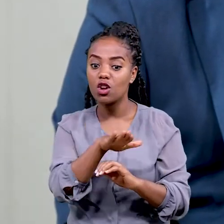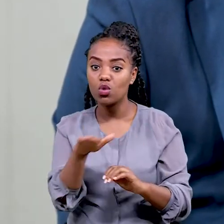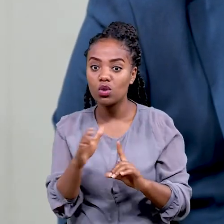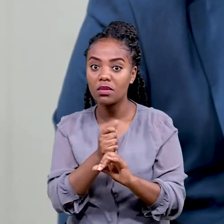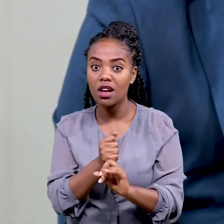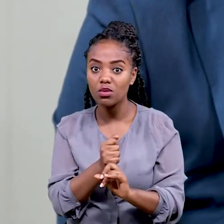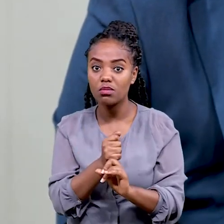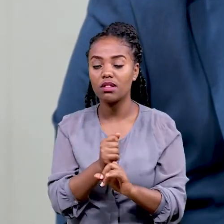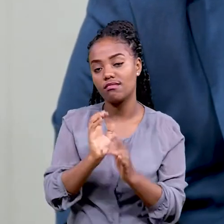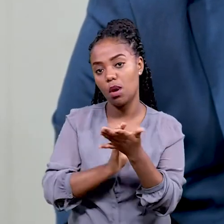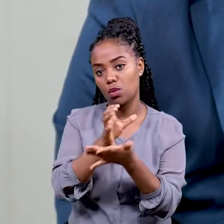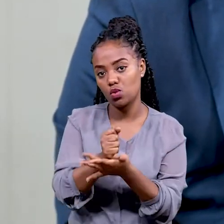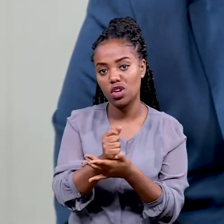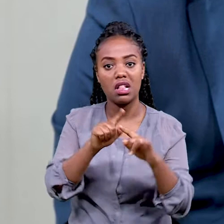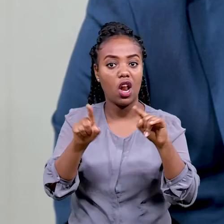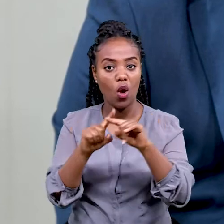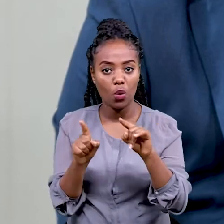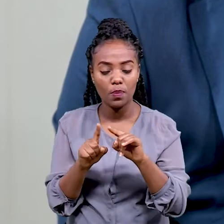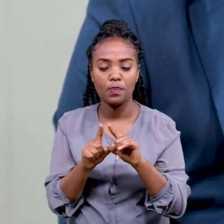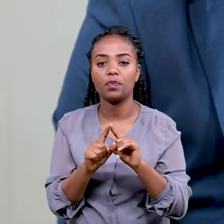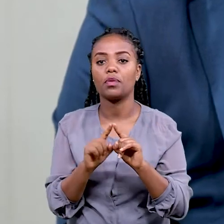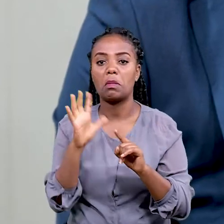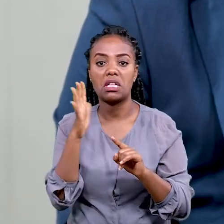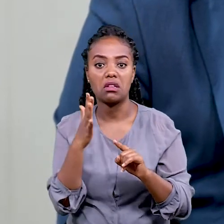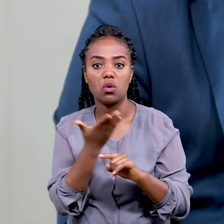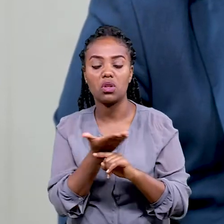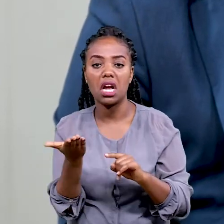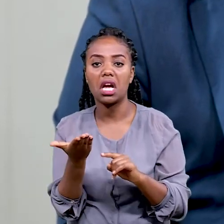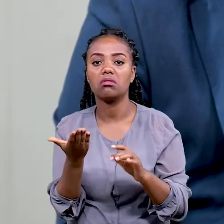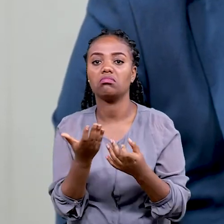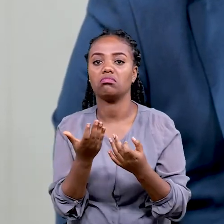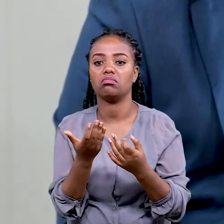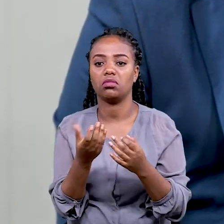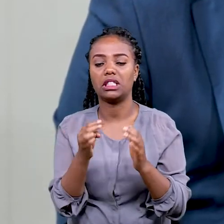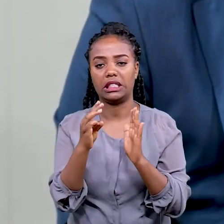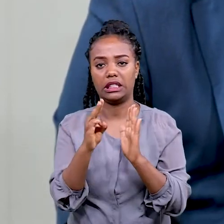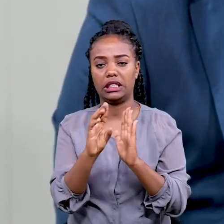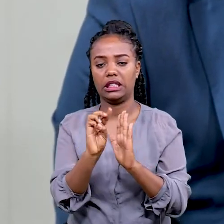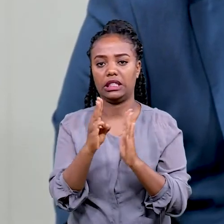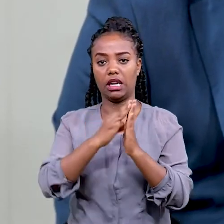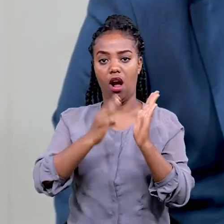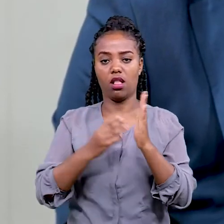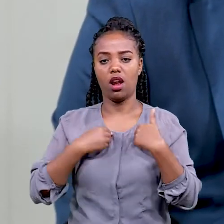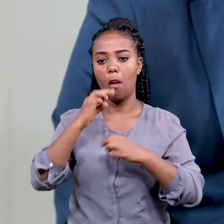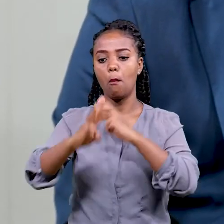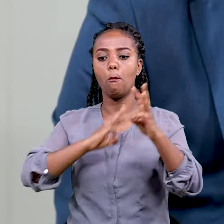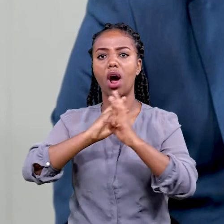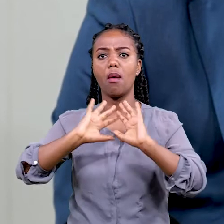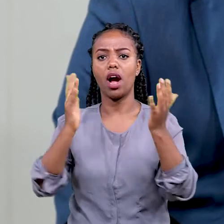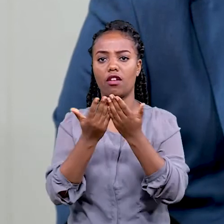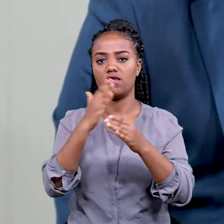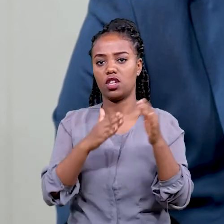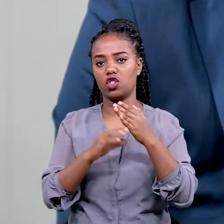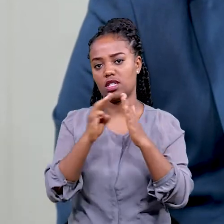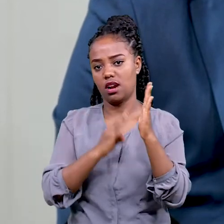ልጆች የሚያዙበት መብቶቻቸው የመሳሰሉት የተፍታቱ ስታንዳርዶች አሉ በዓለም አቀፍ ደረጃ።